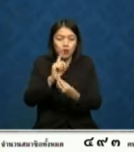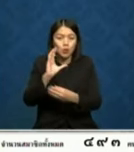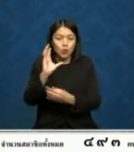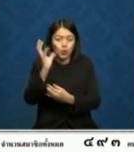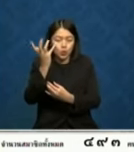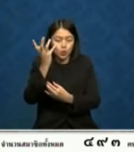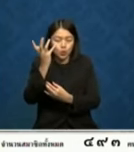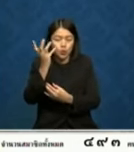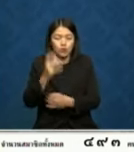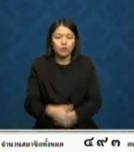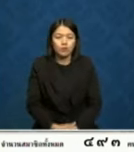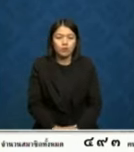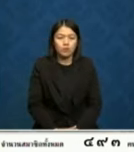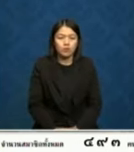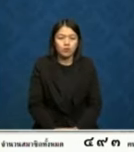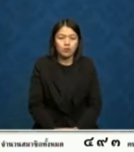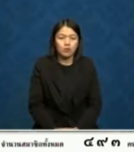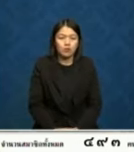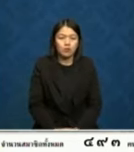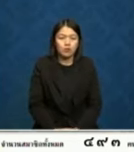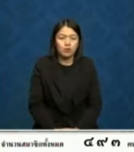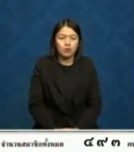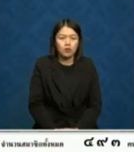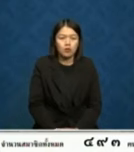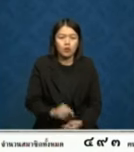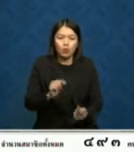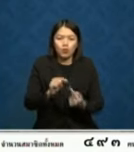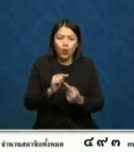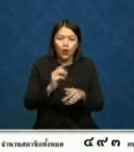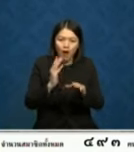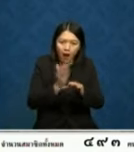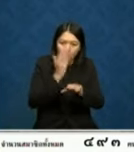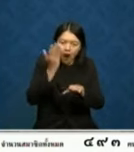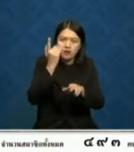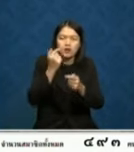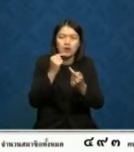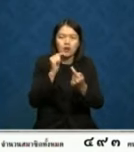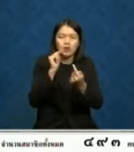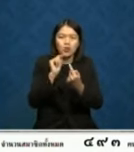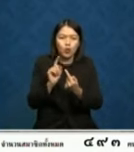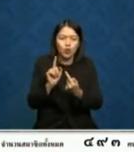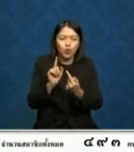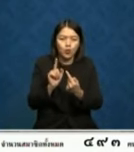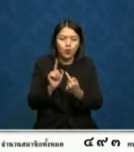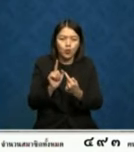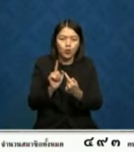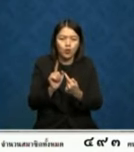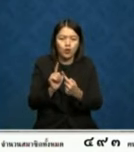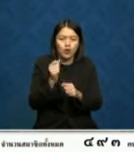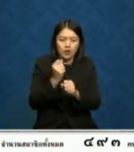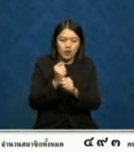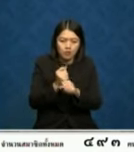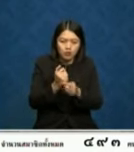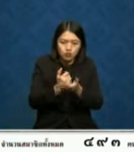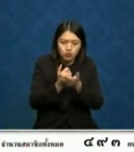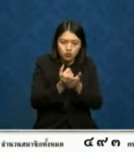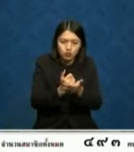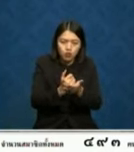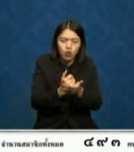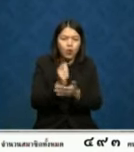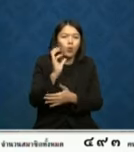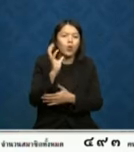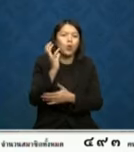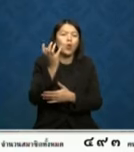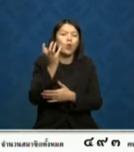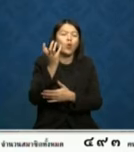ถึงโรคที่มันต้องมีเรื่องเครดิตคาร์บอนเรากำลังพูดถึงโรกที่มันจะต้องมีเรื่องของเอ่อการทำให้โลกเย